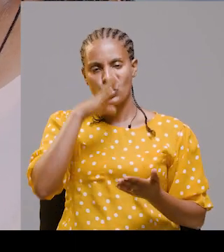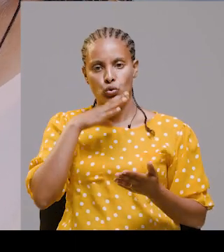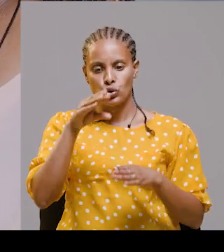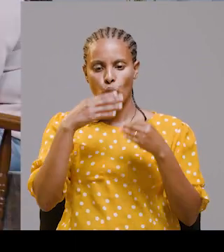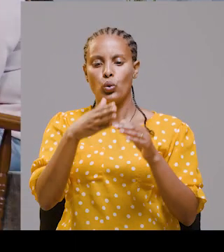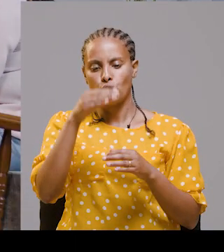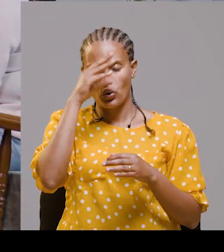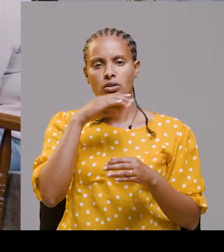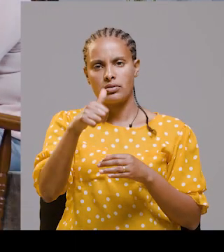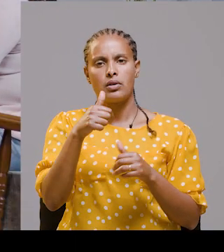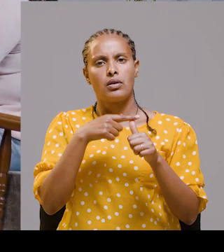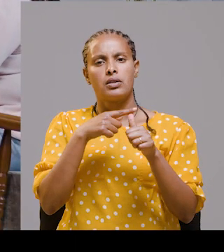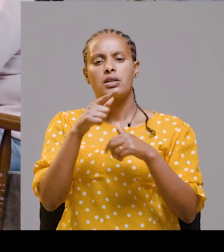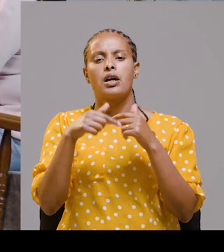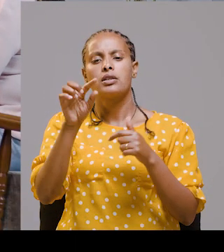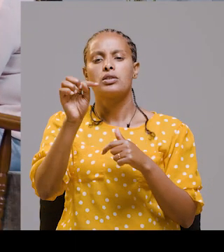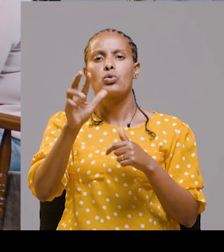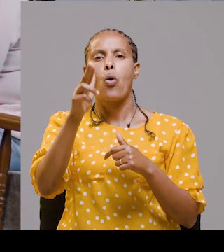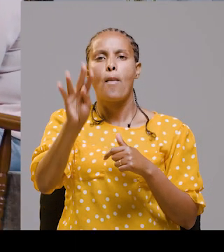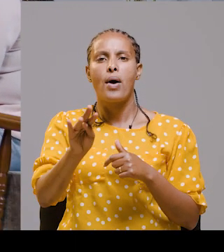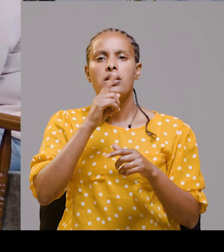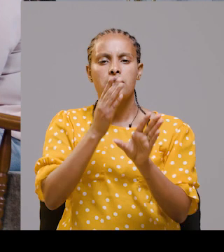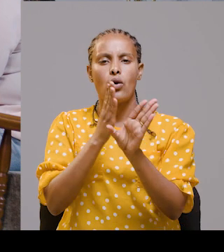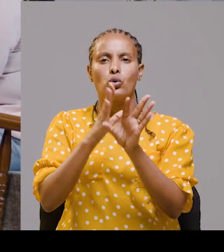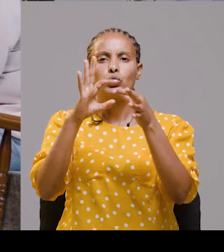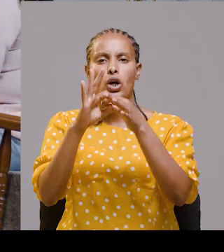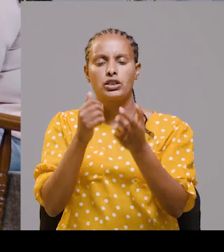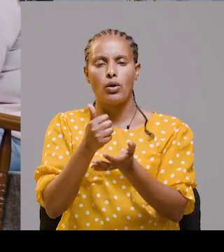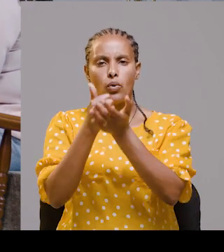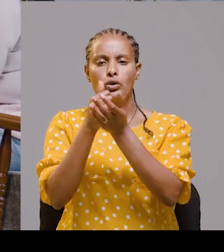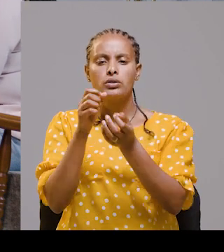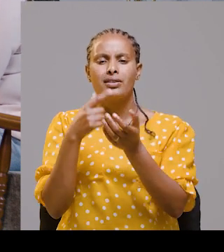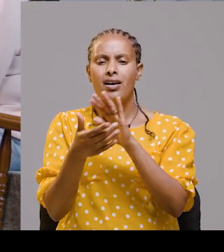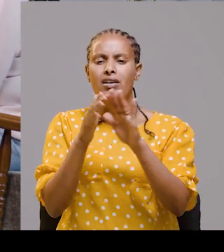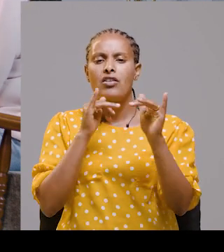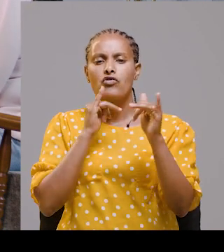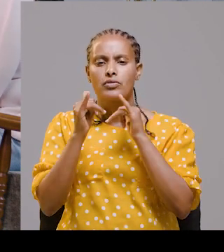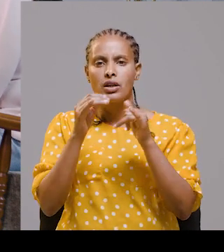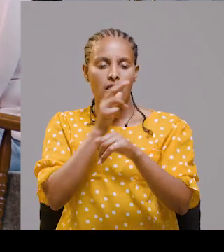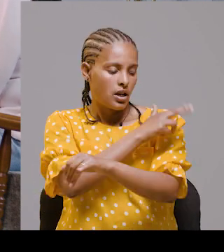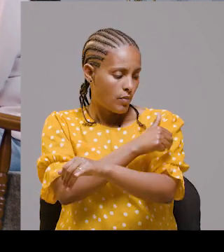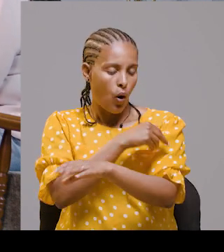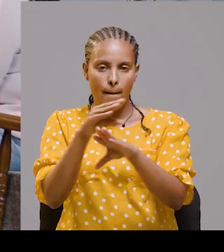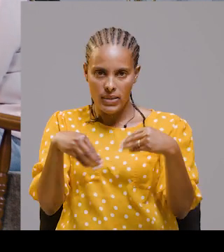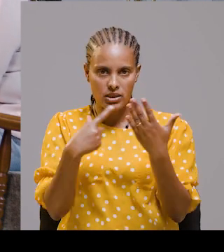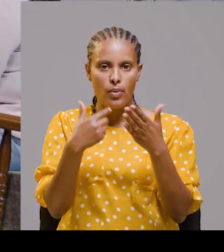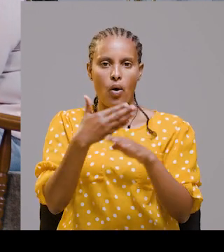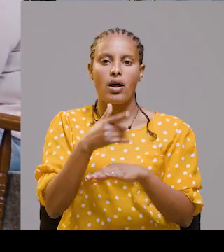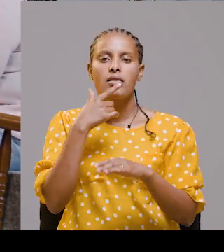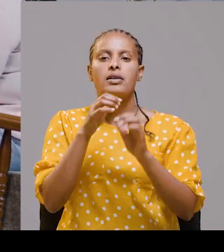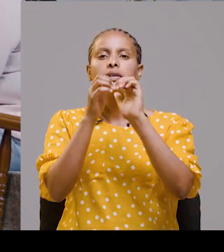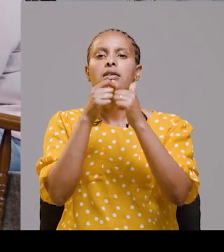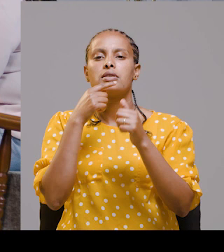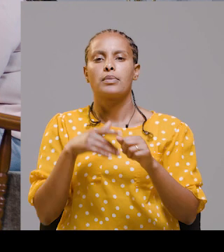ለራሳቸው የሚሰጠው ስለ ትራውማ ስለ ሳይኮሶሻል ሰፖርት ብዙም ያን ያህል እንትኑ ህክምናው መስጠት ከዛ በኋላ ያለው ነው እንጂ